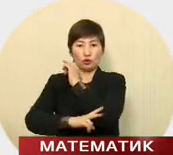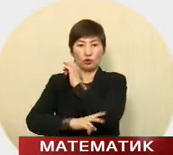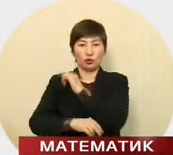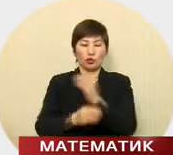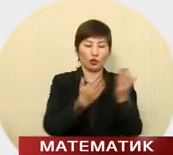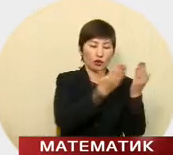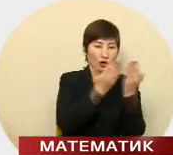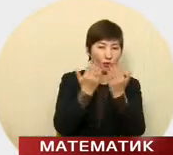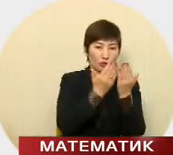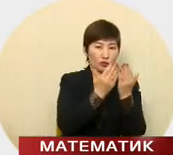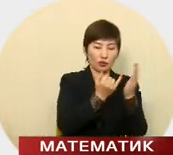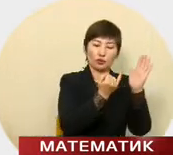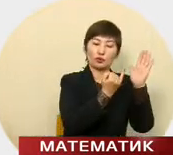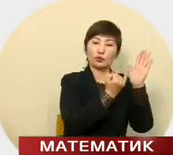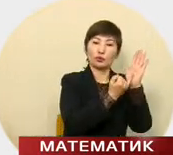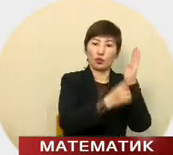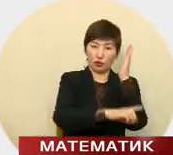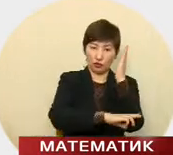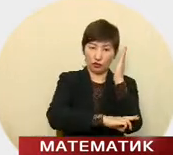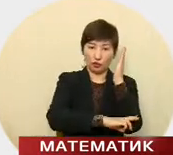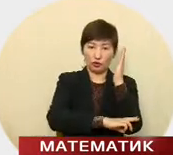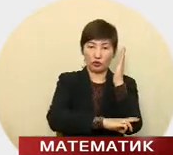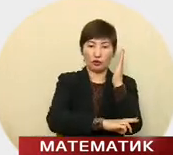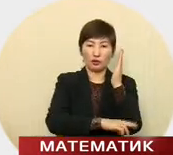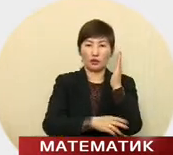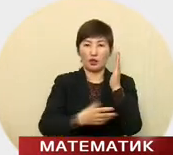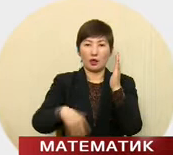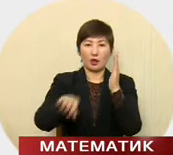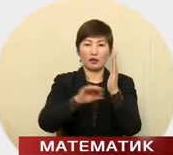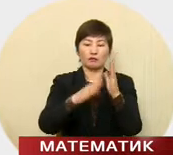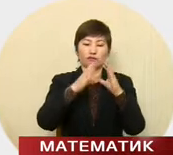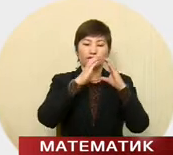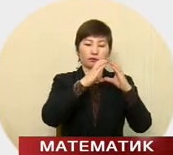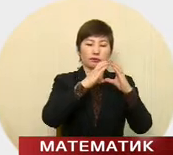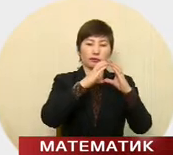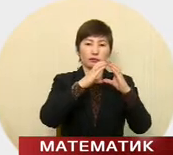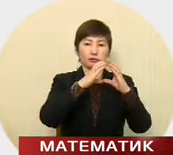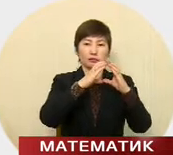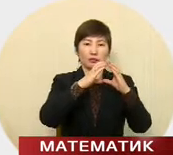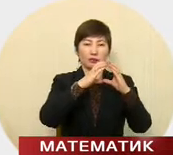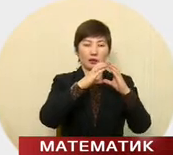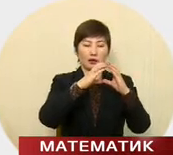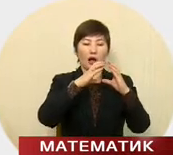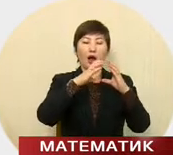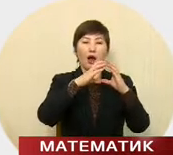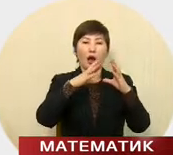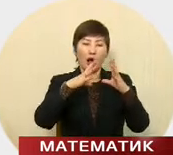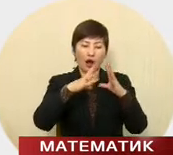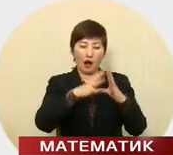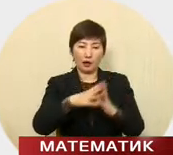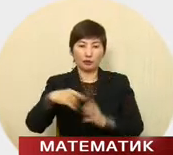ном уншихад 6 өдрийг зарцуулсан байгаа. За энэ маань нийт дугуйн 1/2 хэсэгтэй